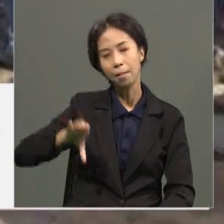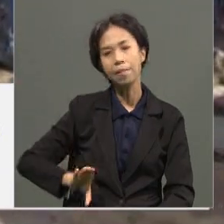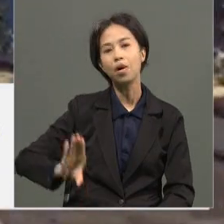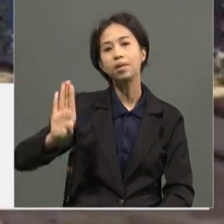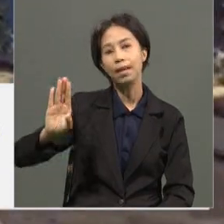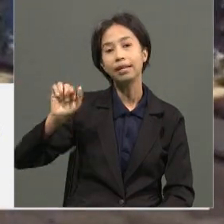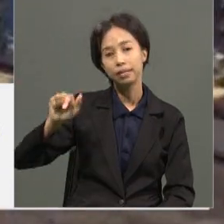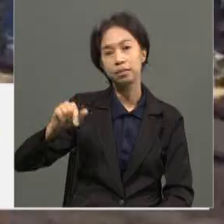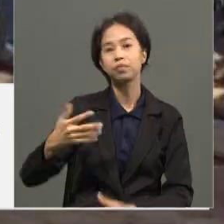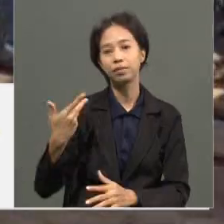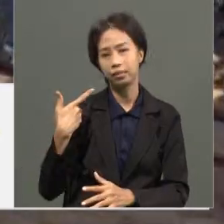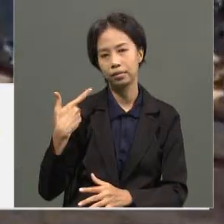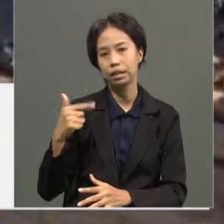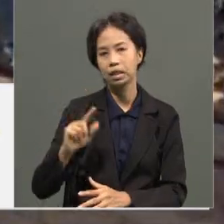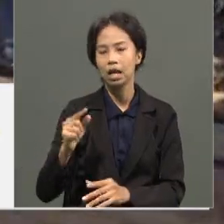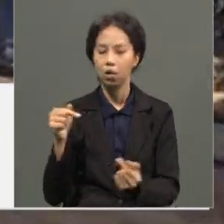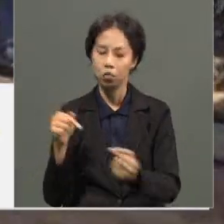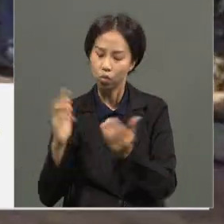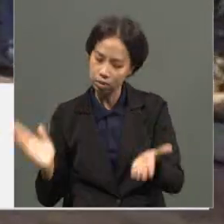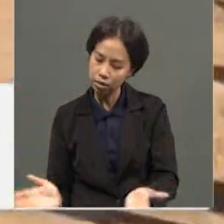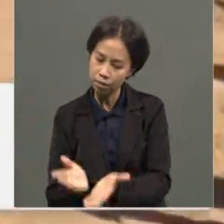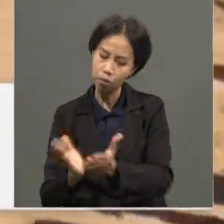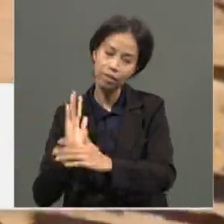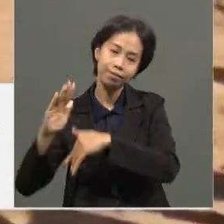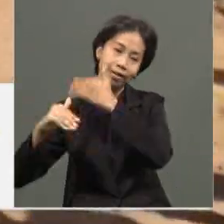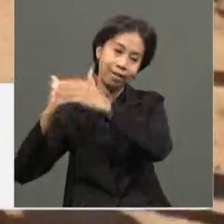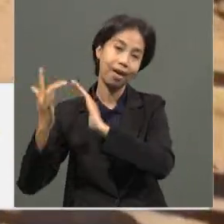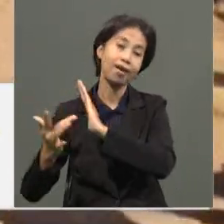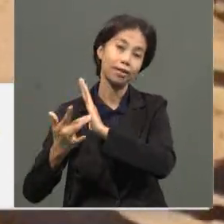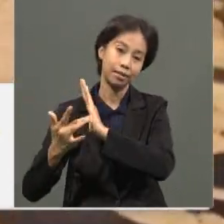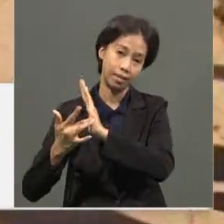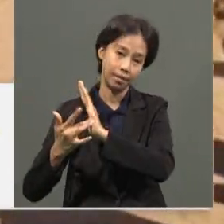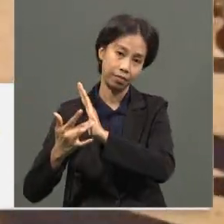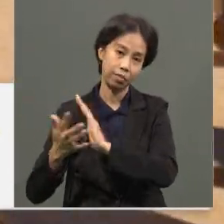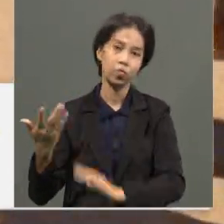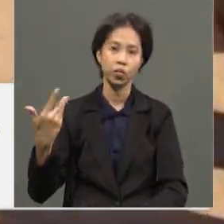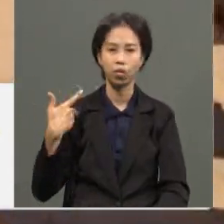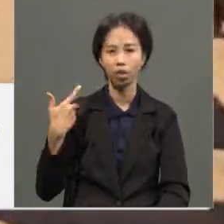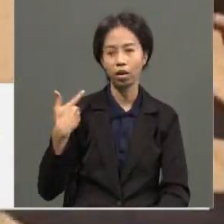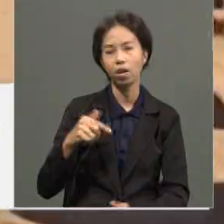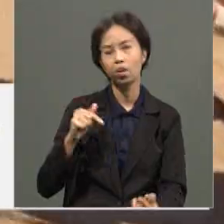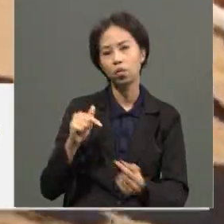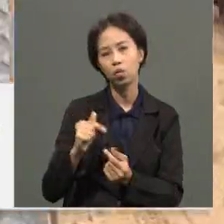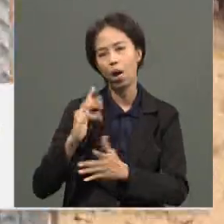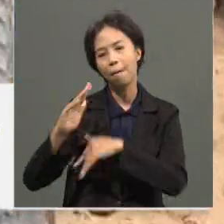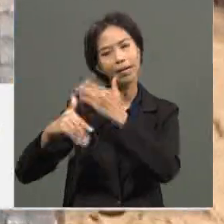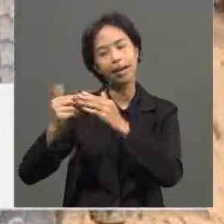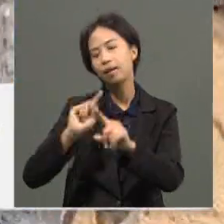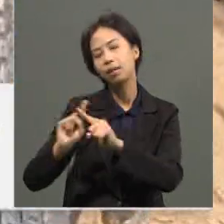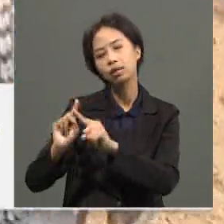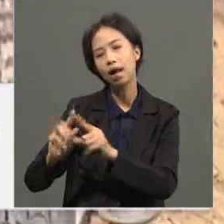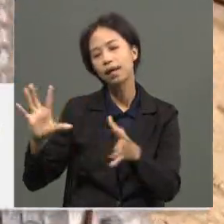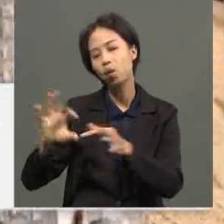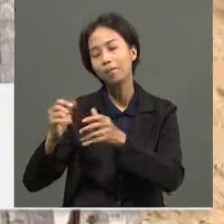ด้วยการพัฒนาและส่งเสริมด้านการเกษตรและเทคโนโลยีรวมถึงการพัฒนาแปรรูปและการตลาด